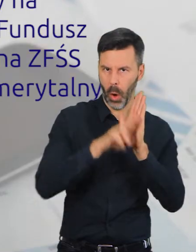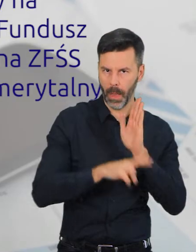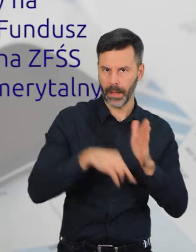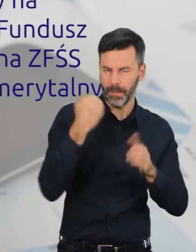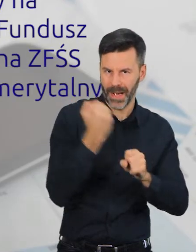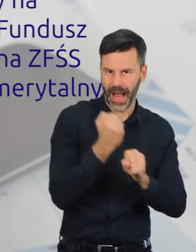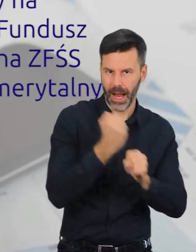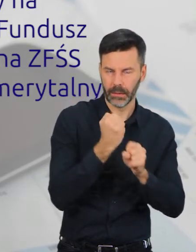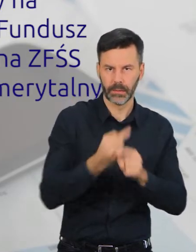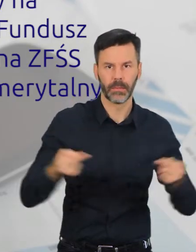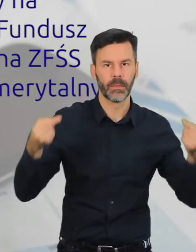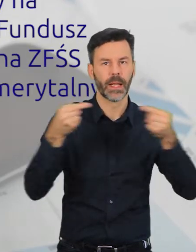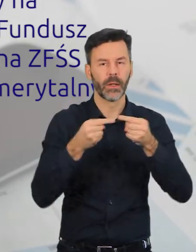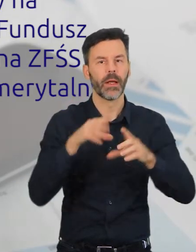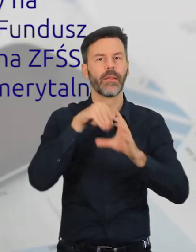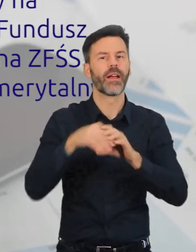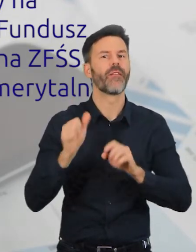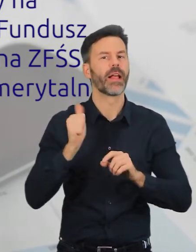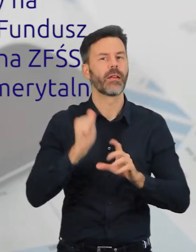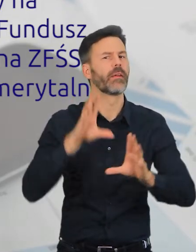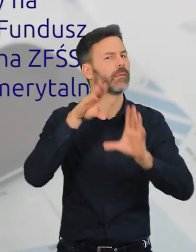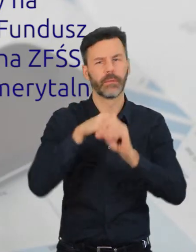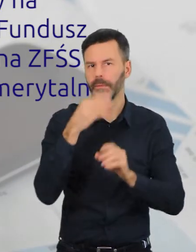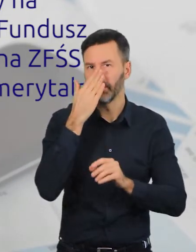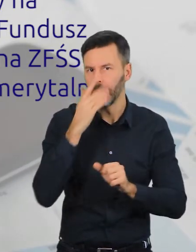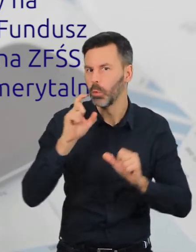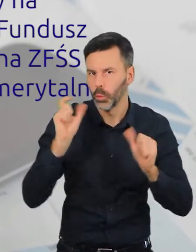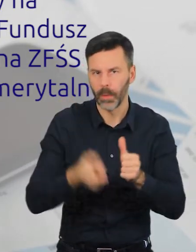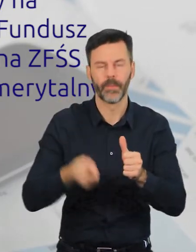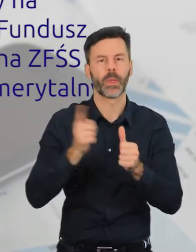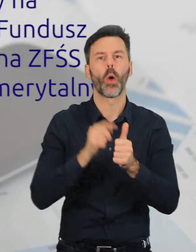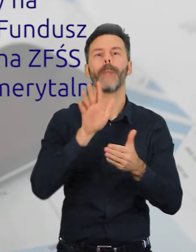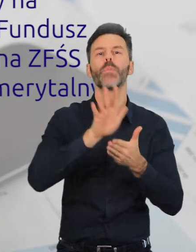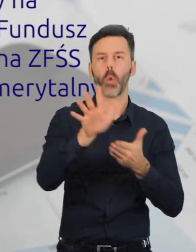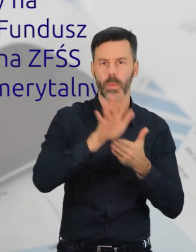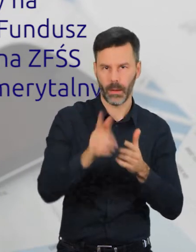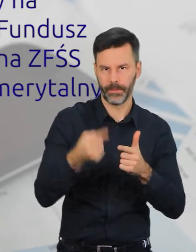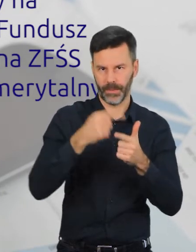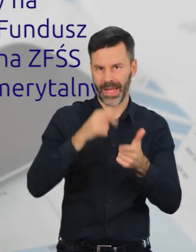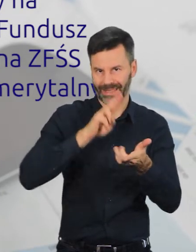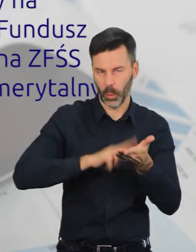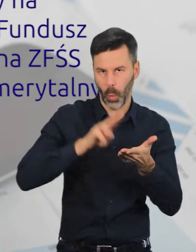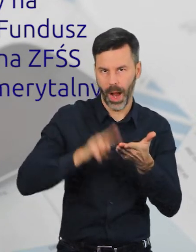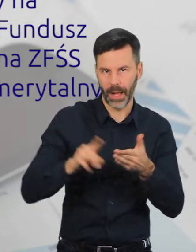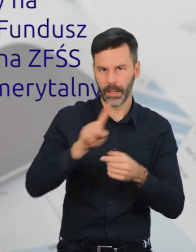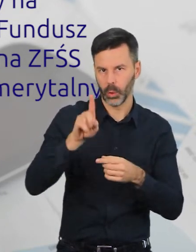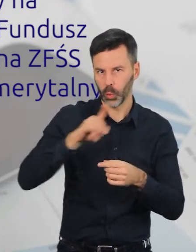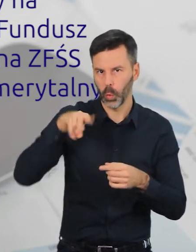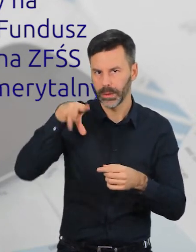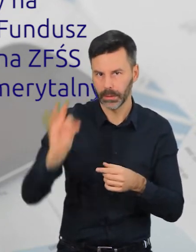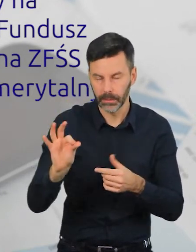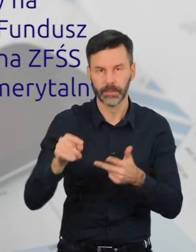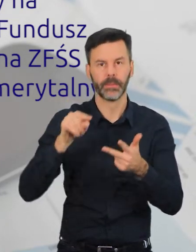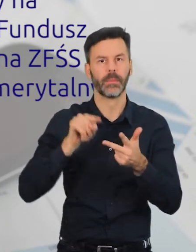pracy. Kwalifikowalnymi składnikami wynagrodzenia są w szczególności wynagrodzenie brutto, składki pracodawcy na ubezpieczenia